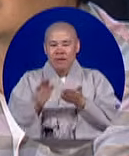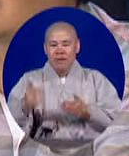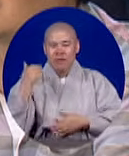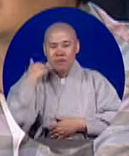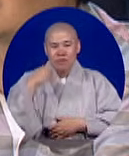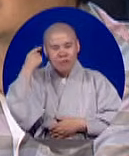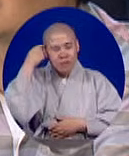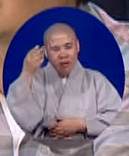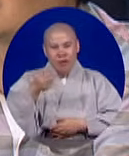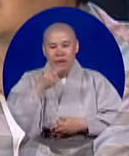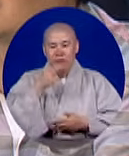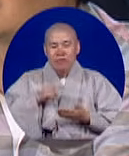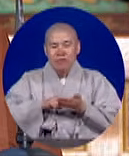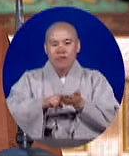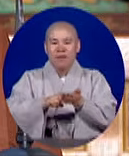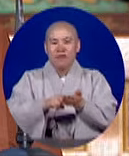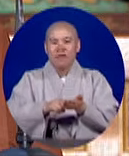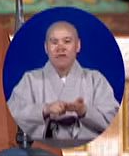누구세요? 편지 왔습니다.